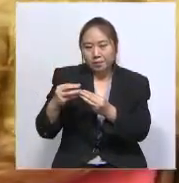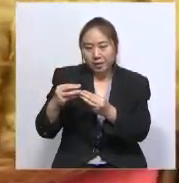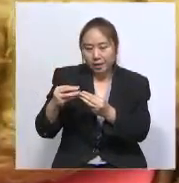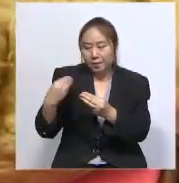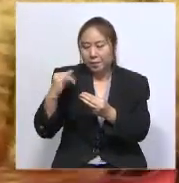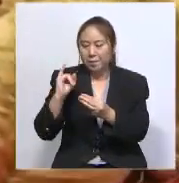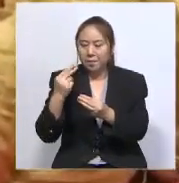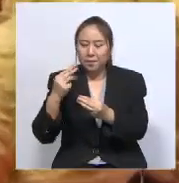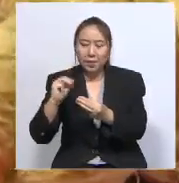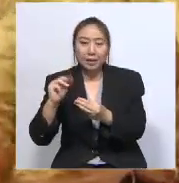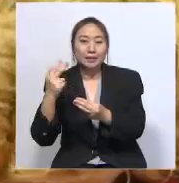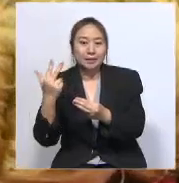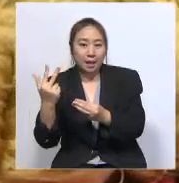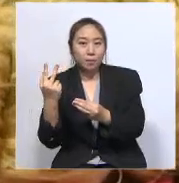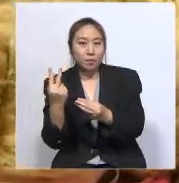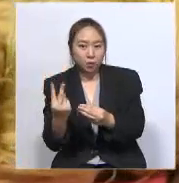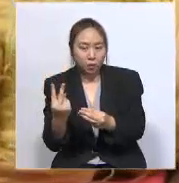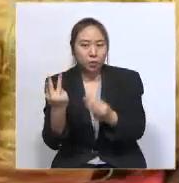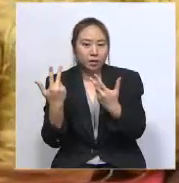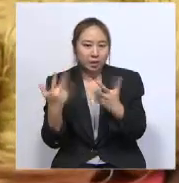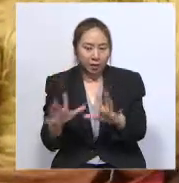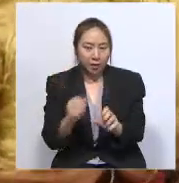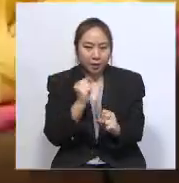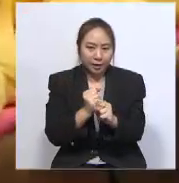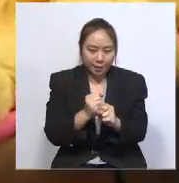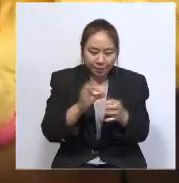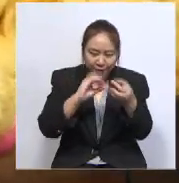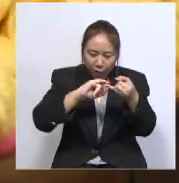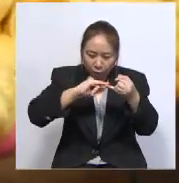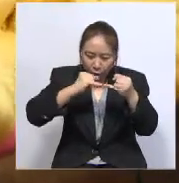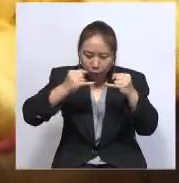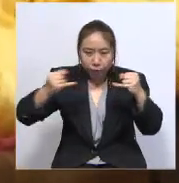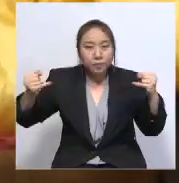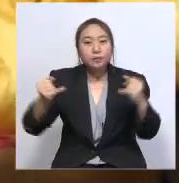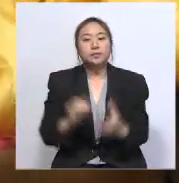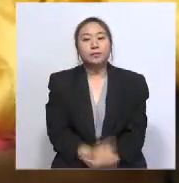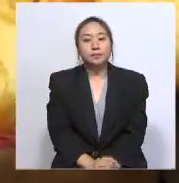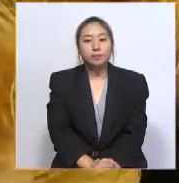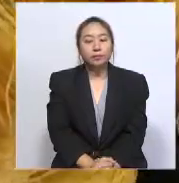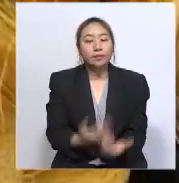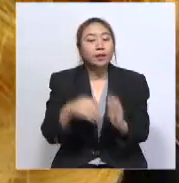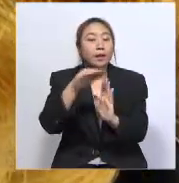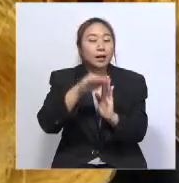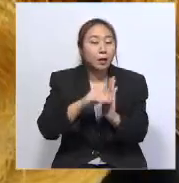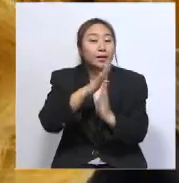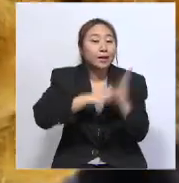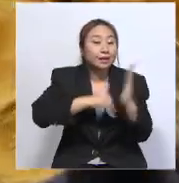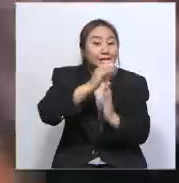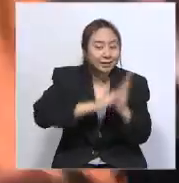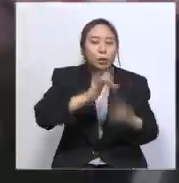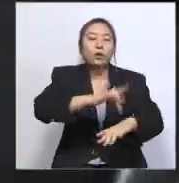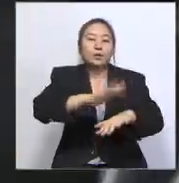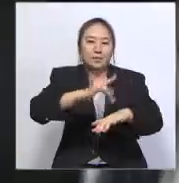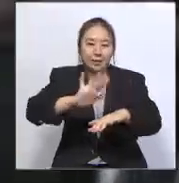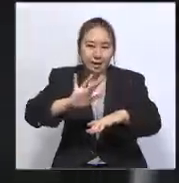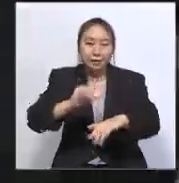ไหม2เสียก่อนจะมาเป็นไหม1หรือไหมเส้นเล็กนั่นเองส่วนขั้นตอนการย้อมสีจะใช้สีธรรมชาติ